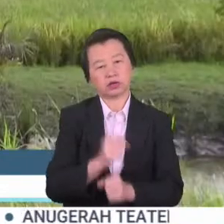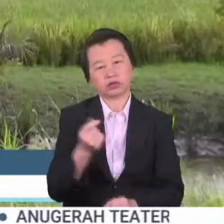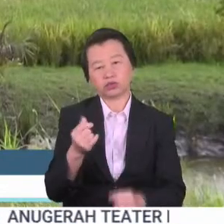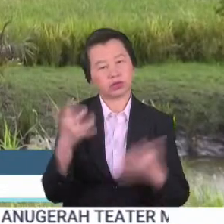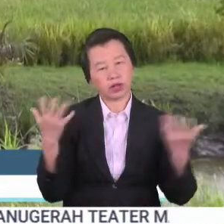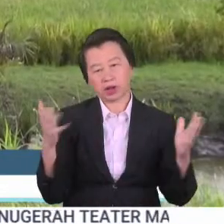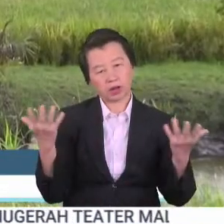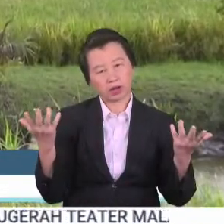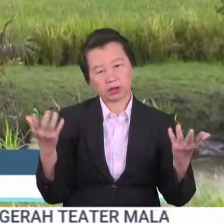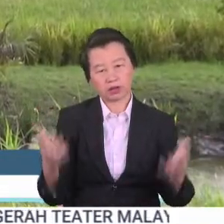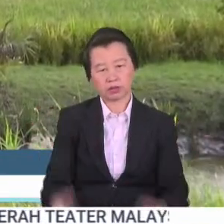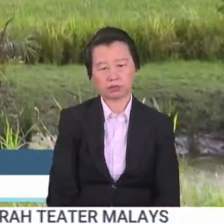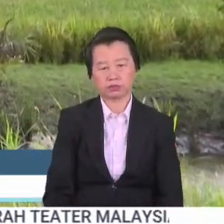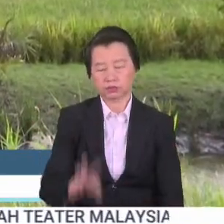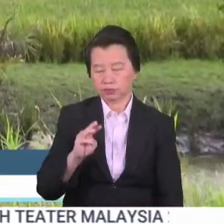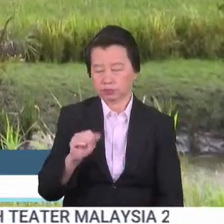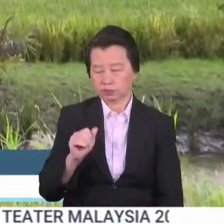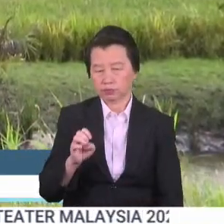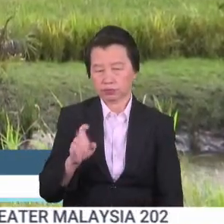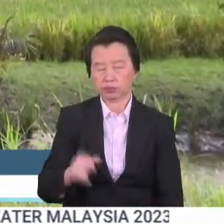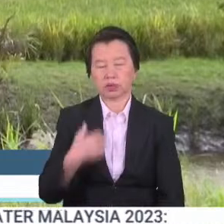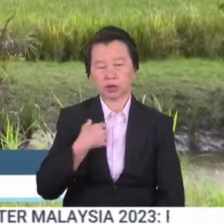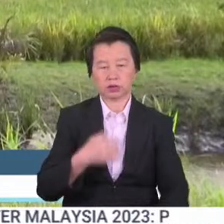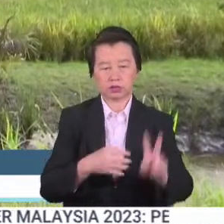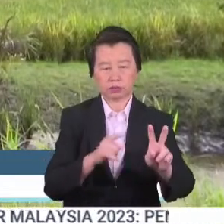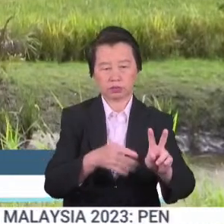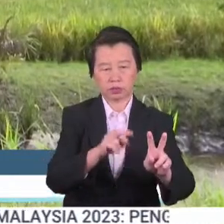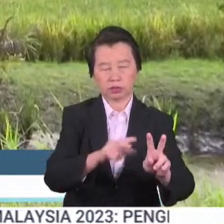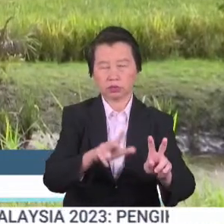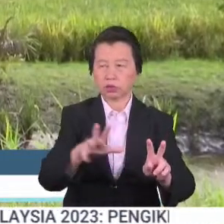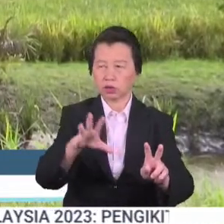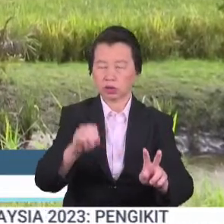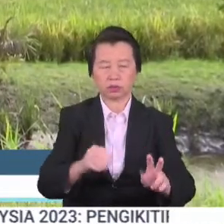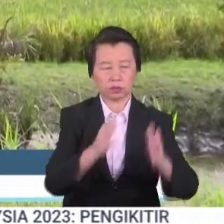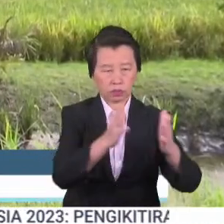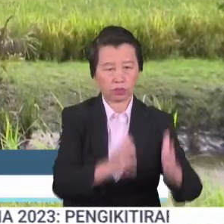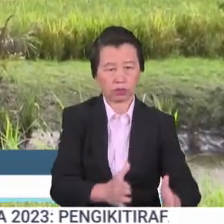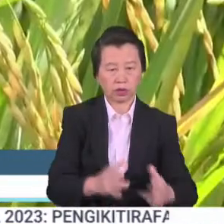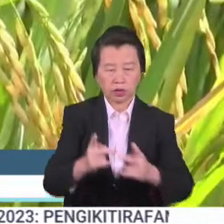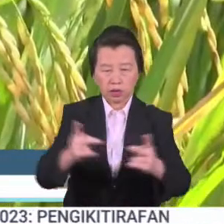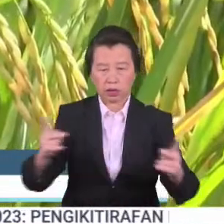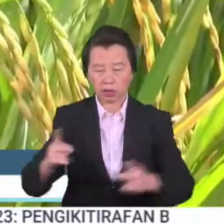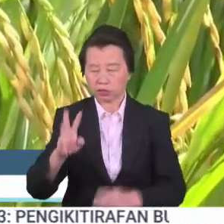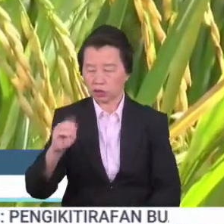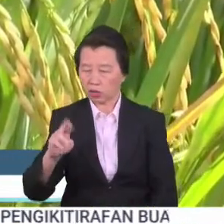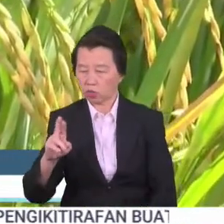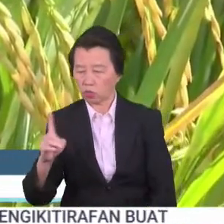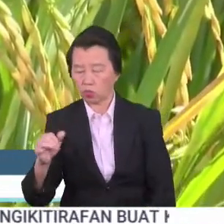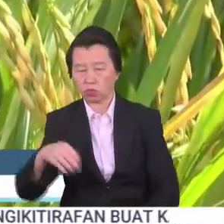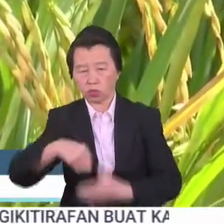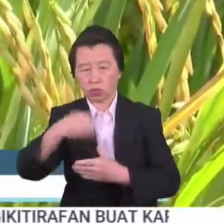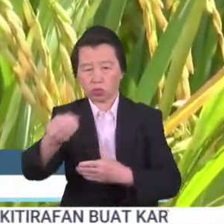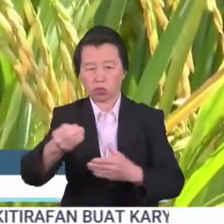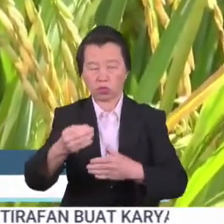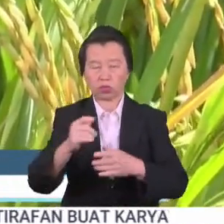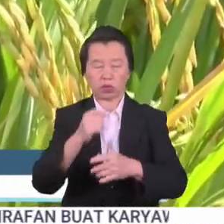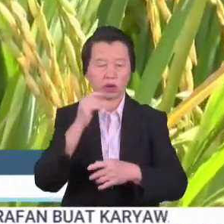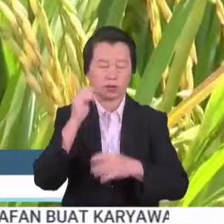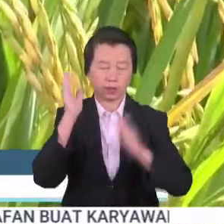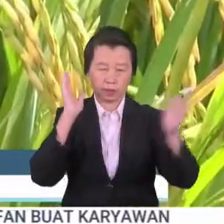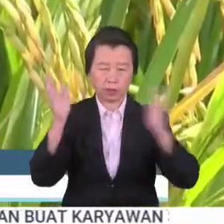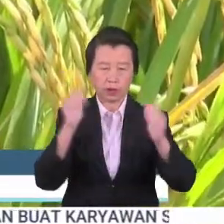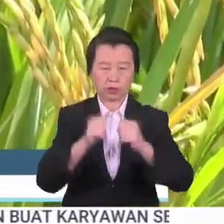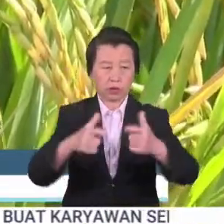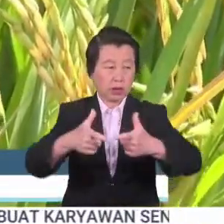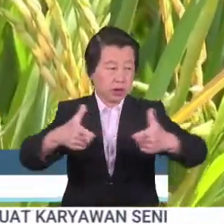duit Mada mempunyai 57,635 petani dan kawasan muda merupakan pengeluar padi terbesar negara